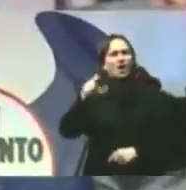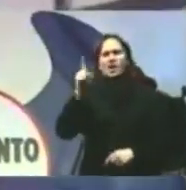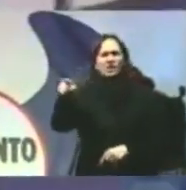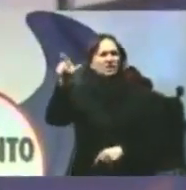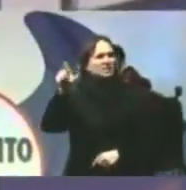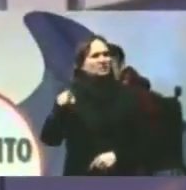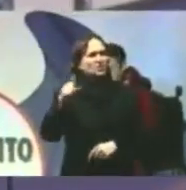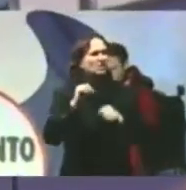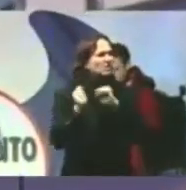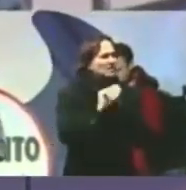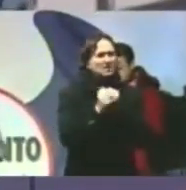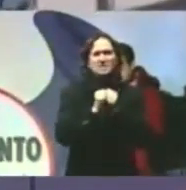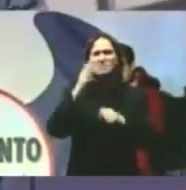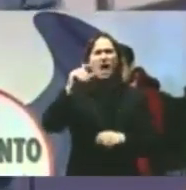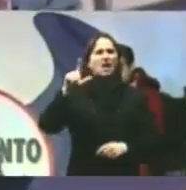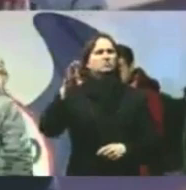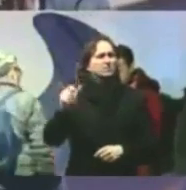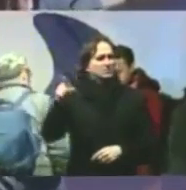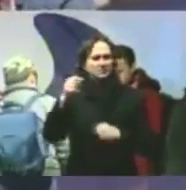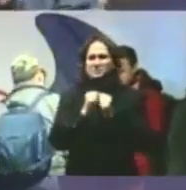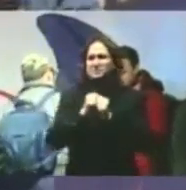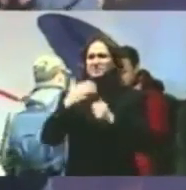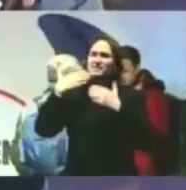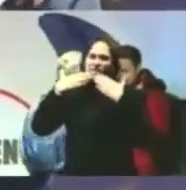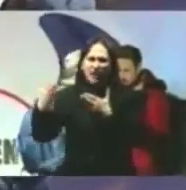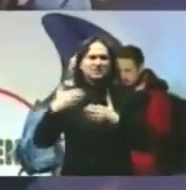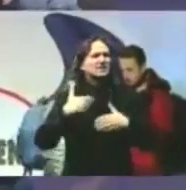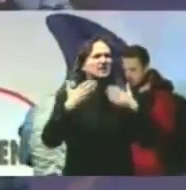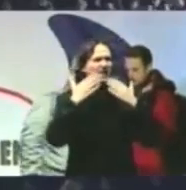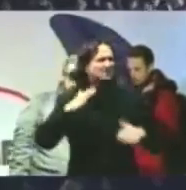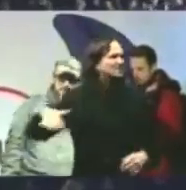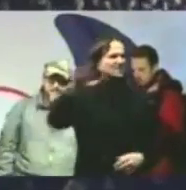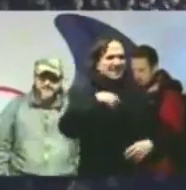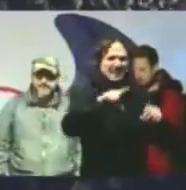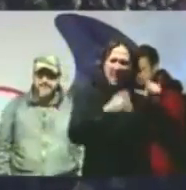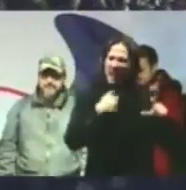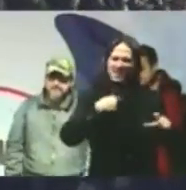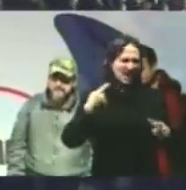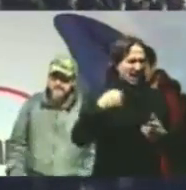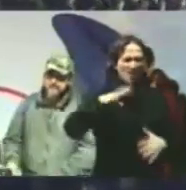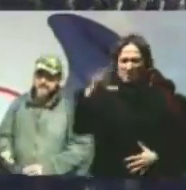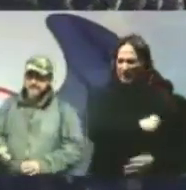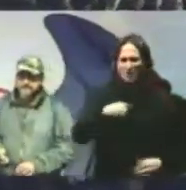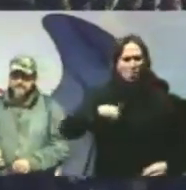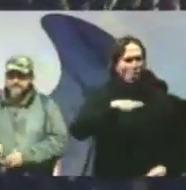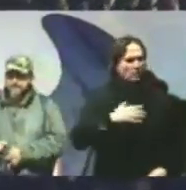mai mollato, Daniele Baldi, grazie a tutti, ciao ragazzi, ce lo riprendiamo il paese!